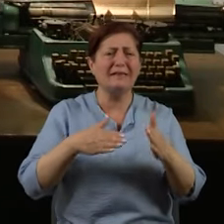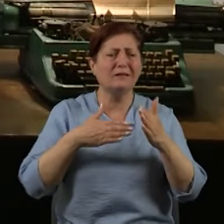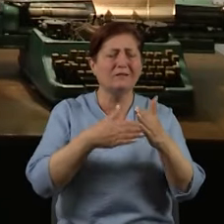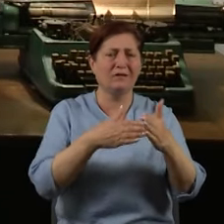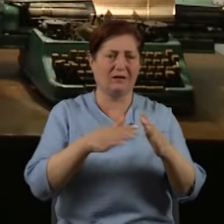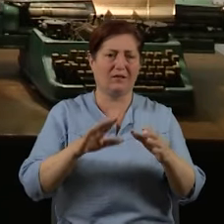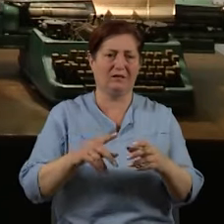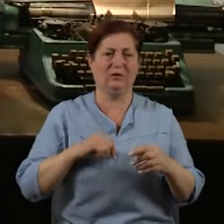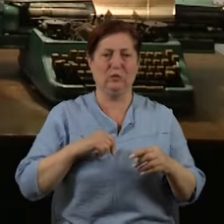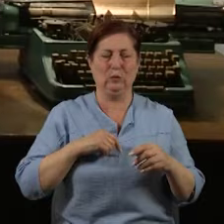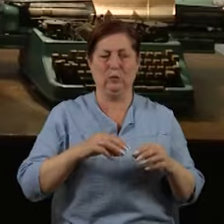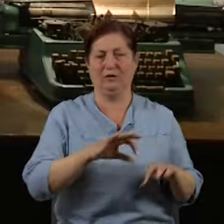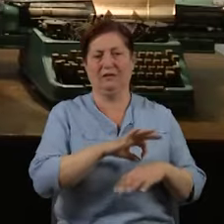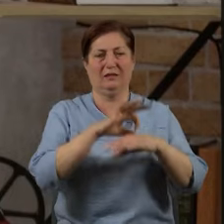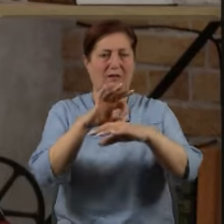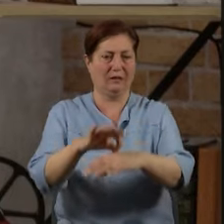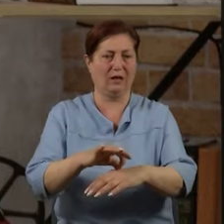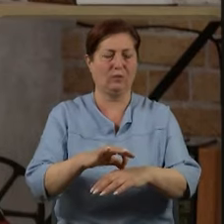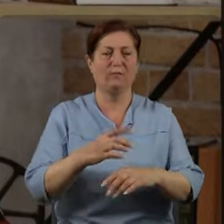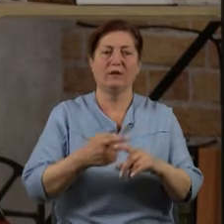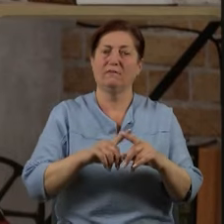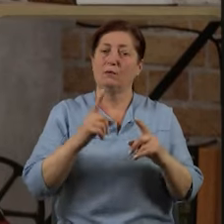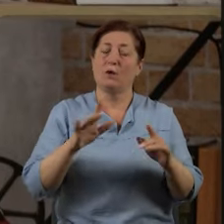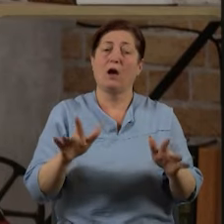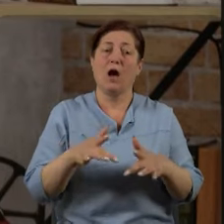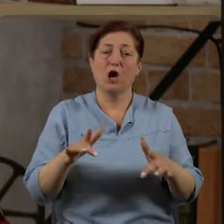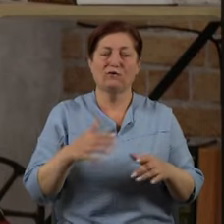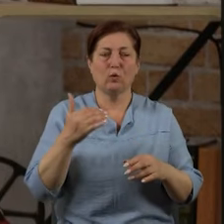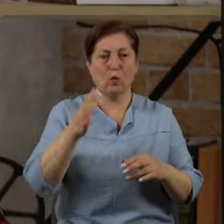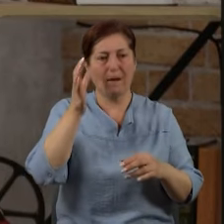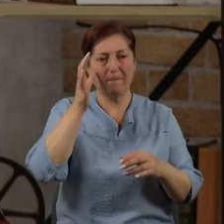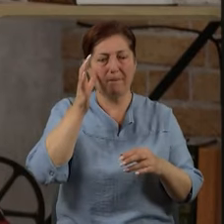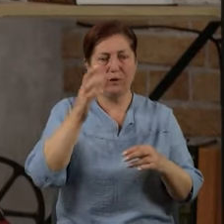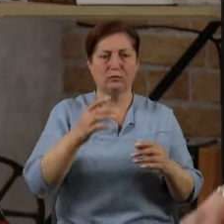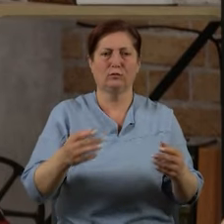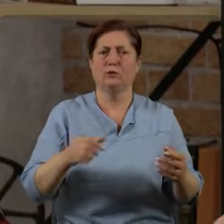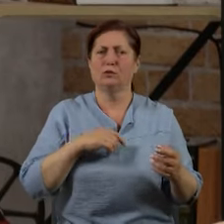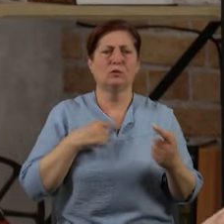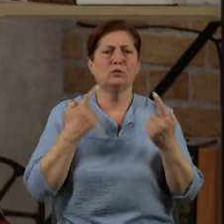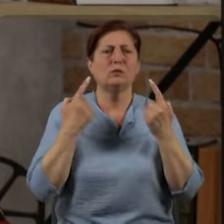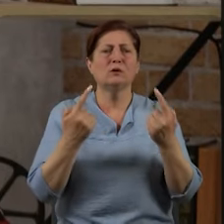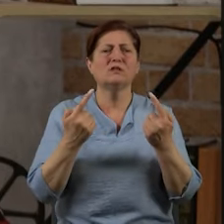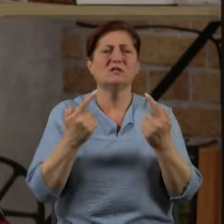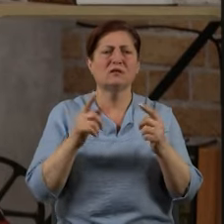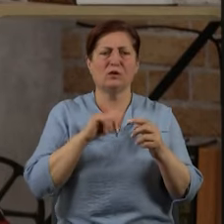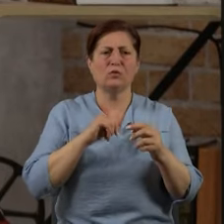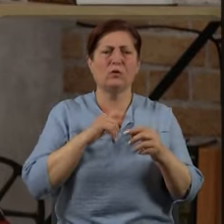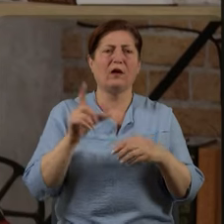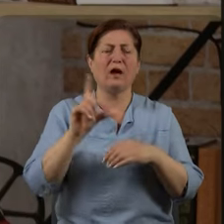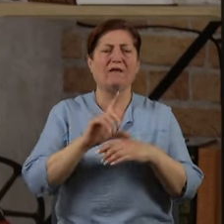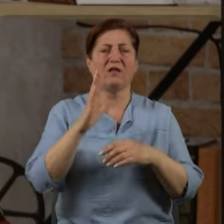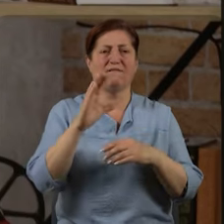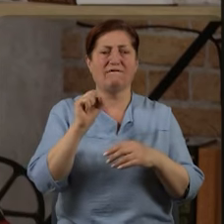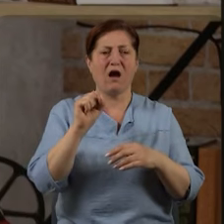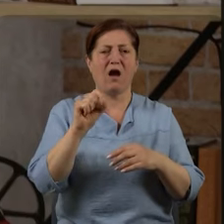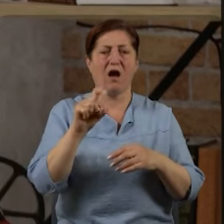մենք հարի էս էլ հաշվի առնենք, որ կոնկրետ այս դեպքում գործ ունենք բանաստեղծական հսկաների հետ, եւ կոնկրետ առավել եւս Վահան